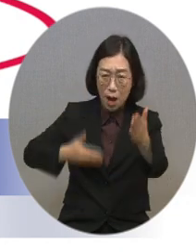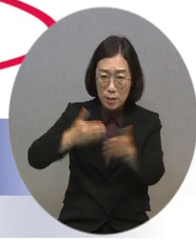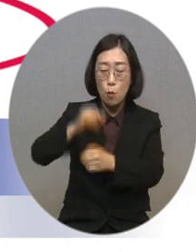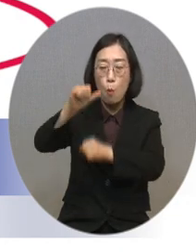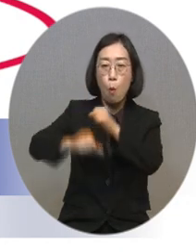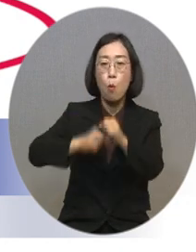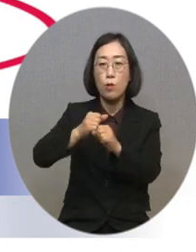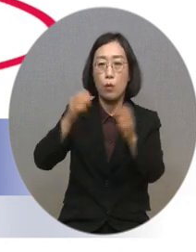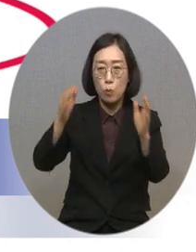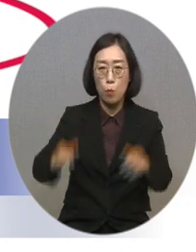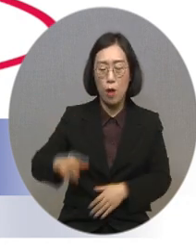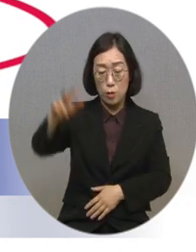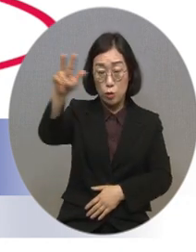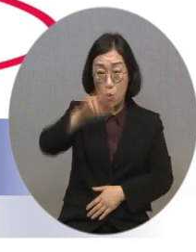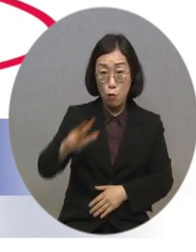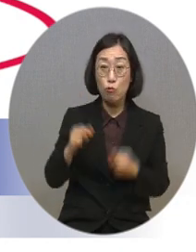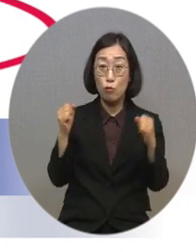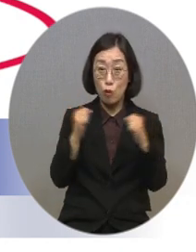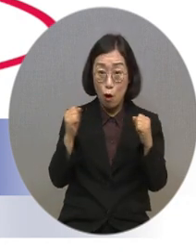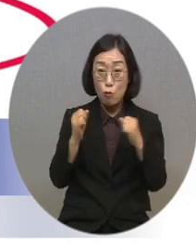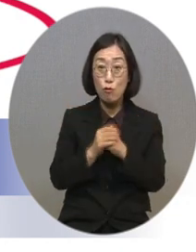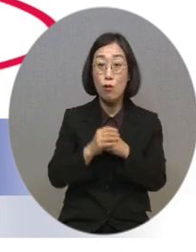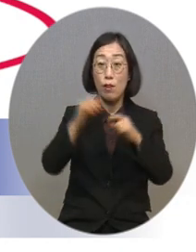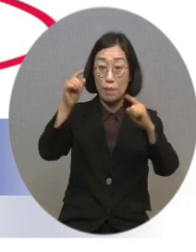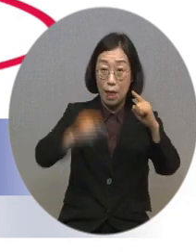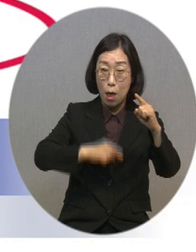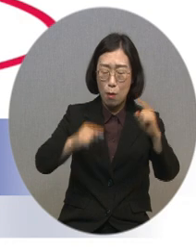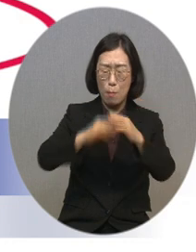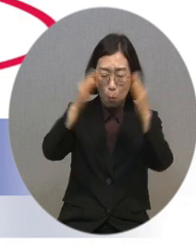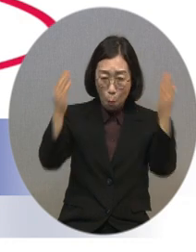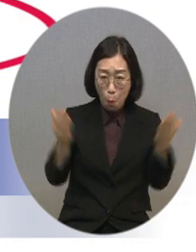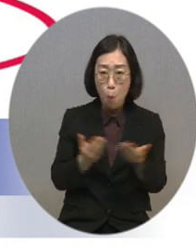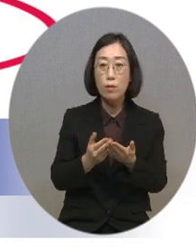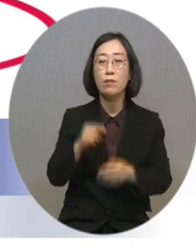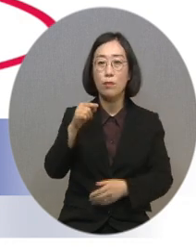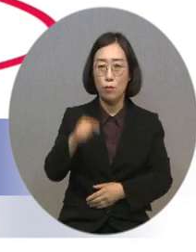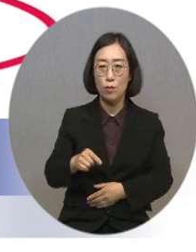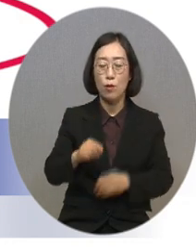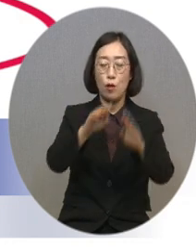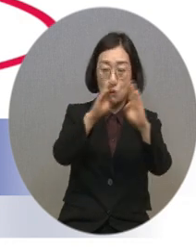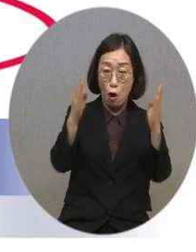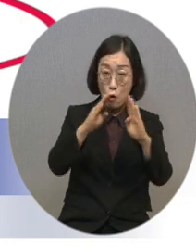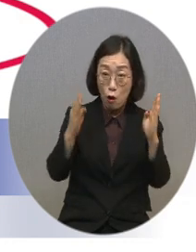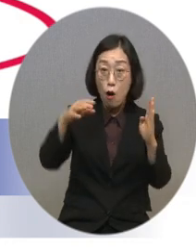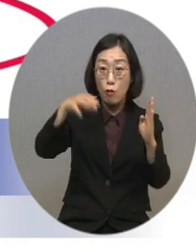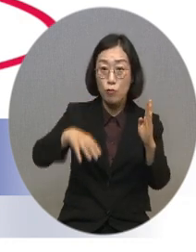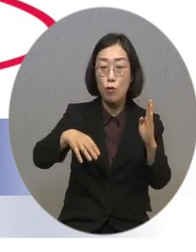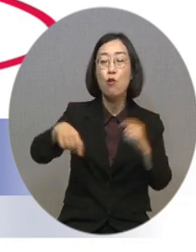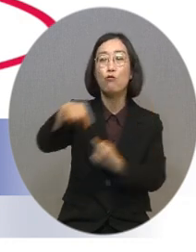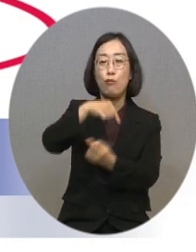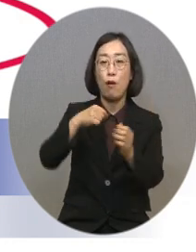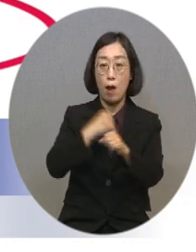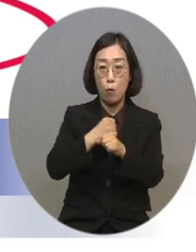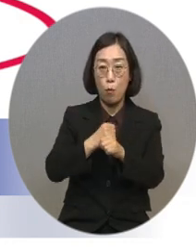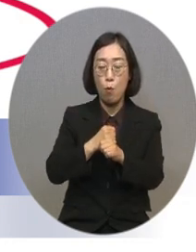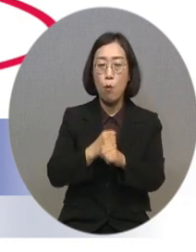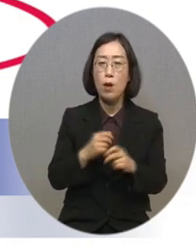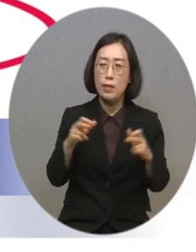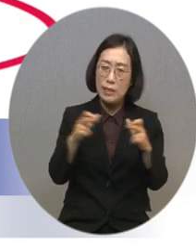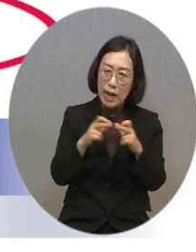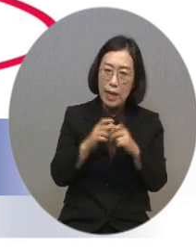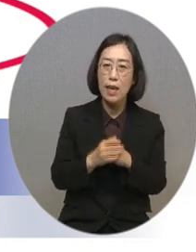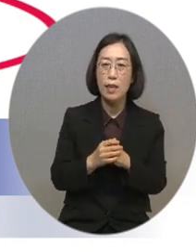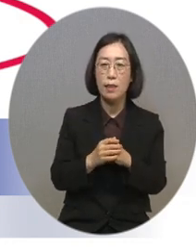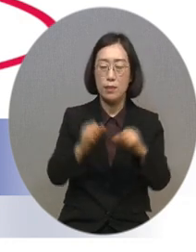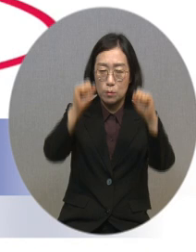동안 정 장애인 동계체육 대회 전 종목을 강원도에서 개최하고 장애인 동계 스포츠 활성화를 위해 공동